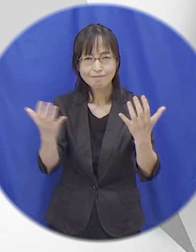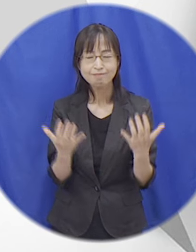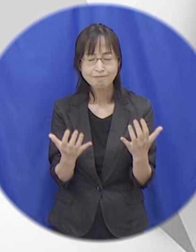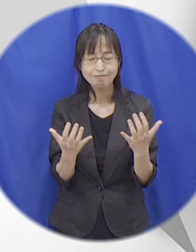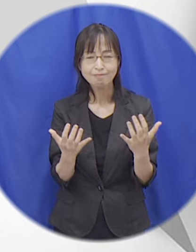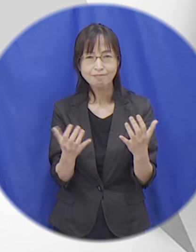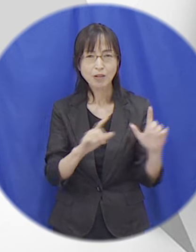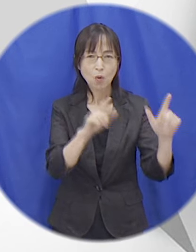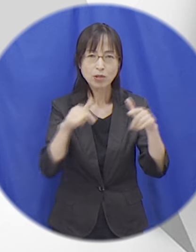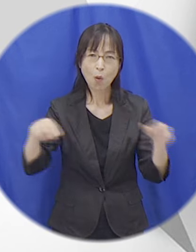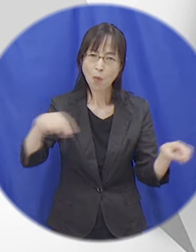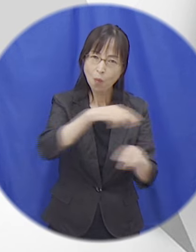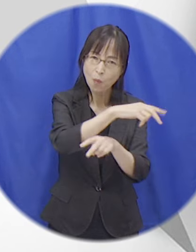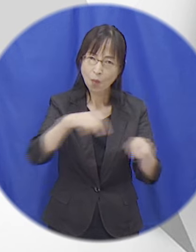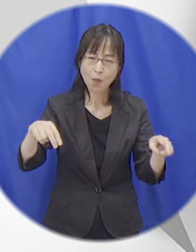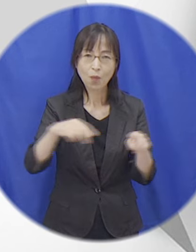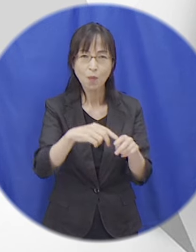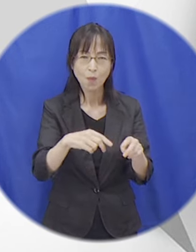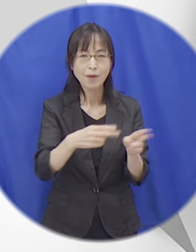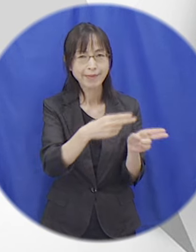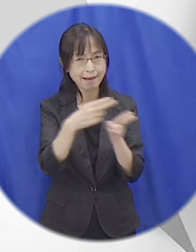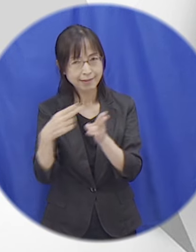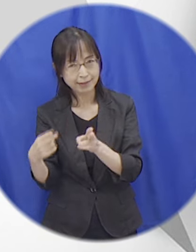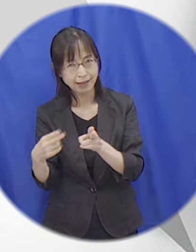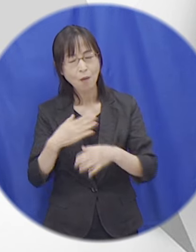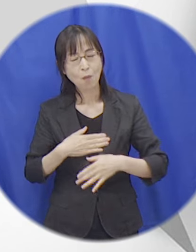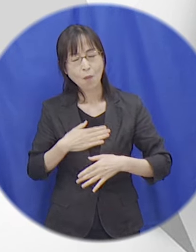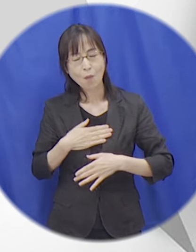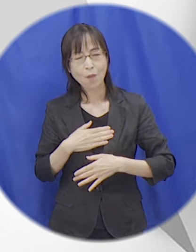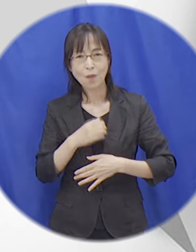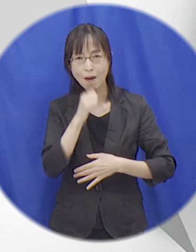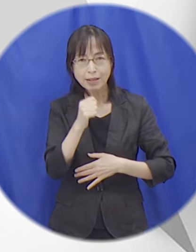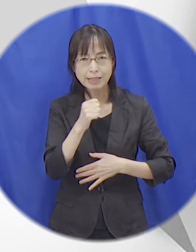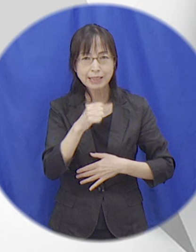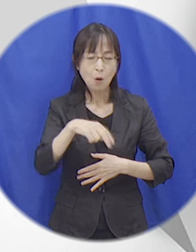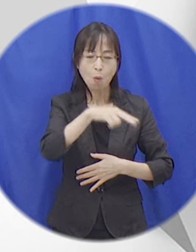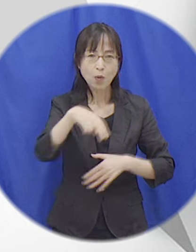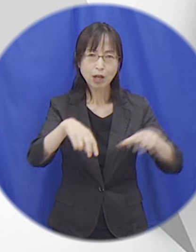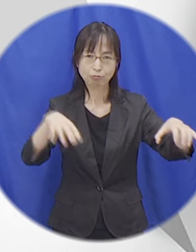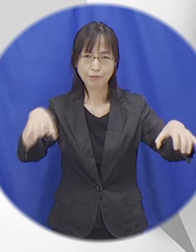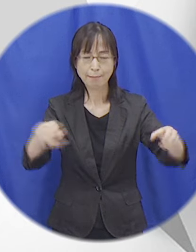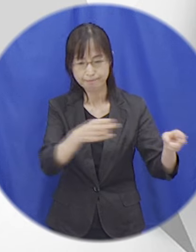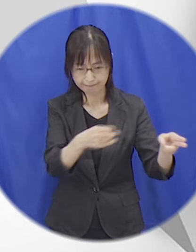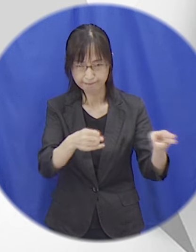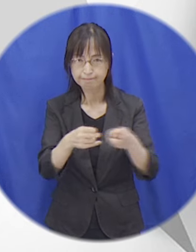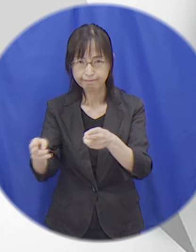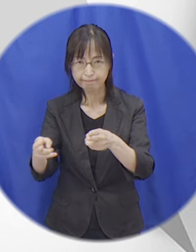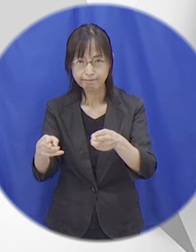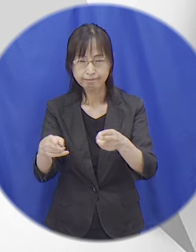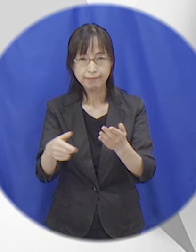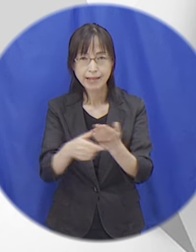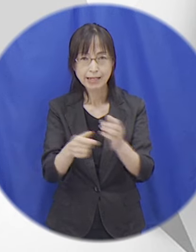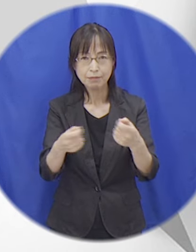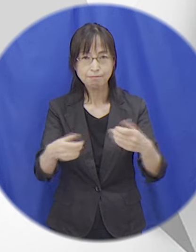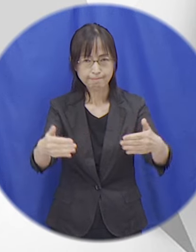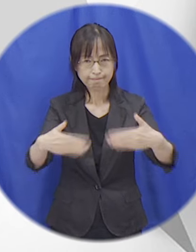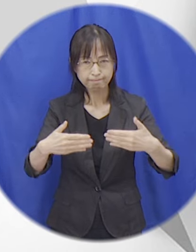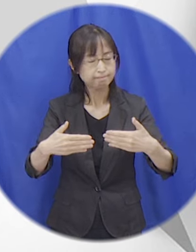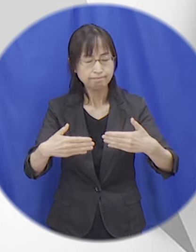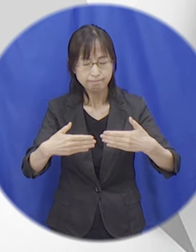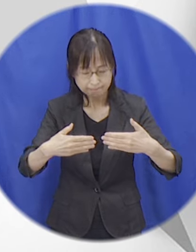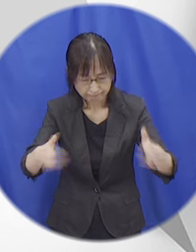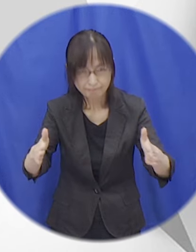往来を促進する東西デッキや居心地の良い歩行者空間の整備を行うことによってですね、駅袋からの脱却を図ることを